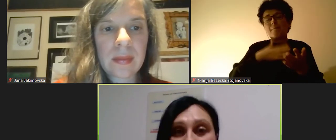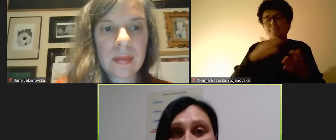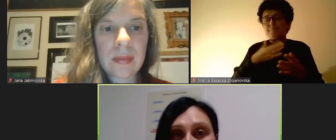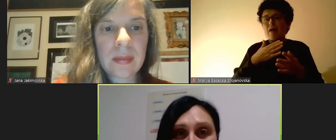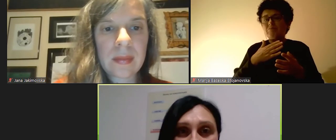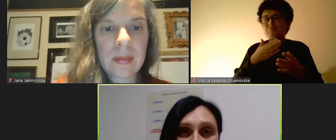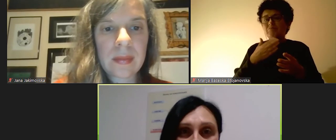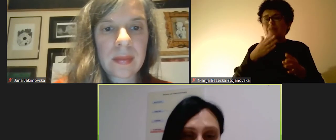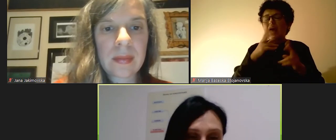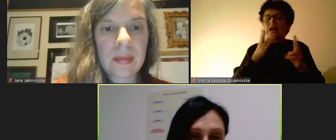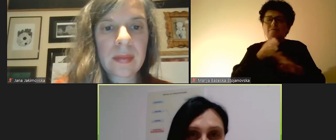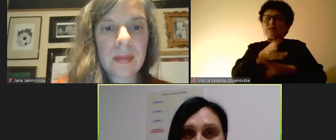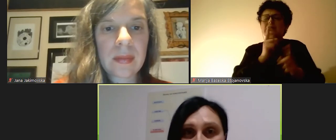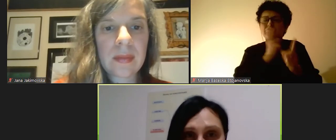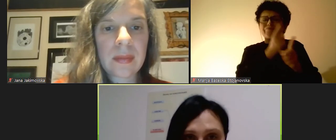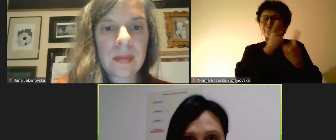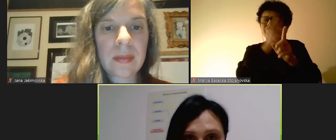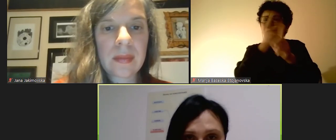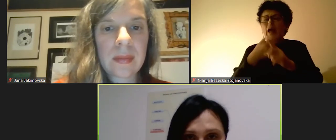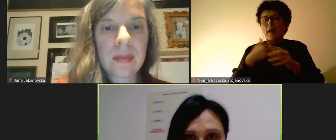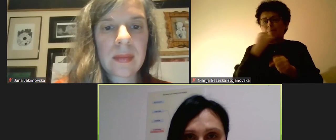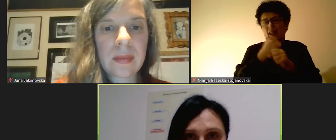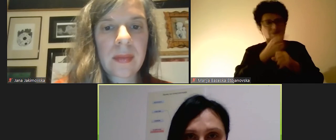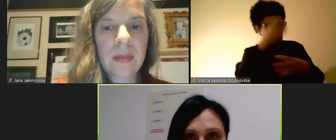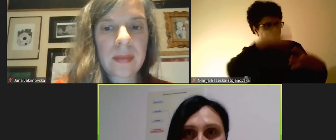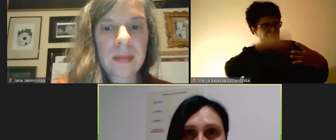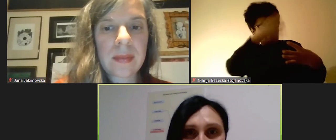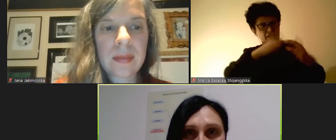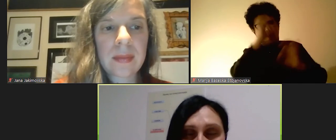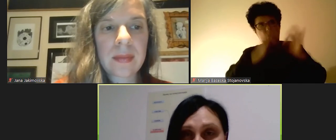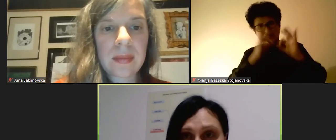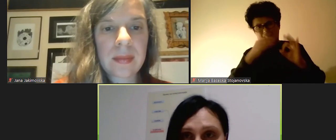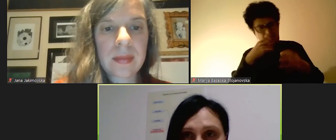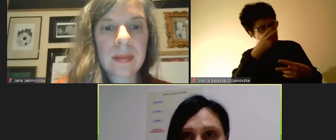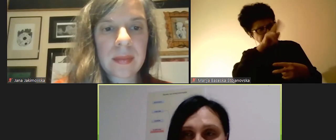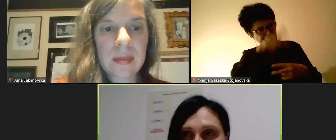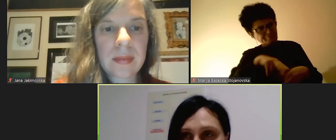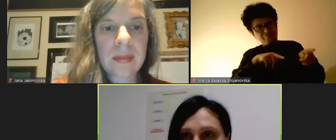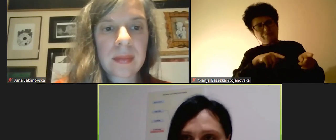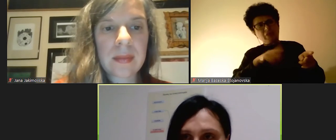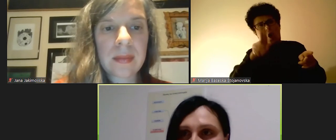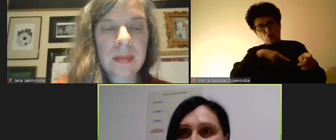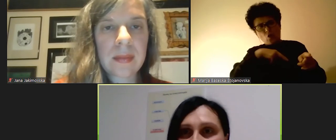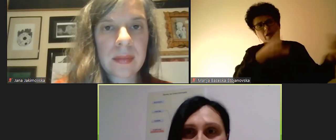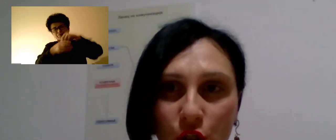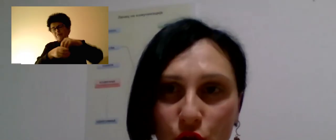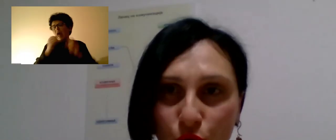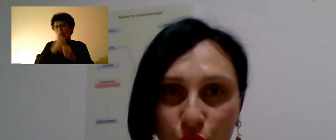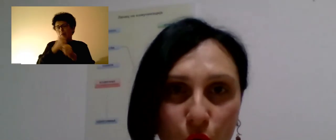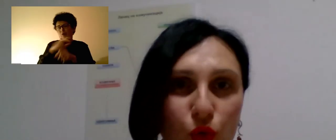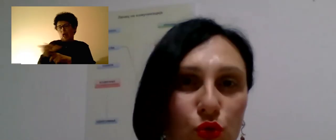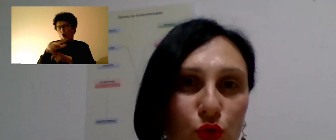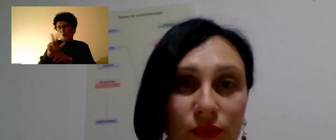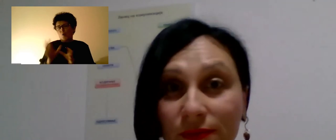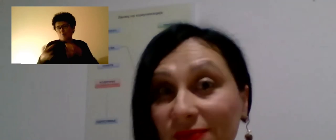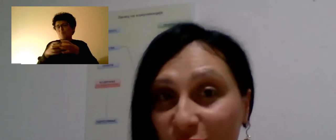неголкововедни средби каде што се прави проценка дали одреден клиент е адекватен за вклучување во овој третман. Исто